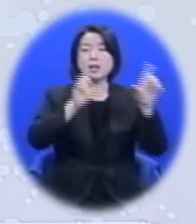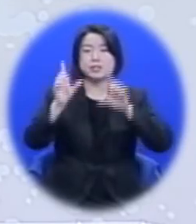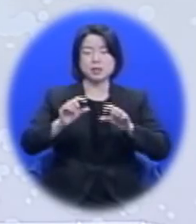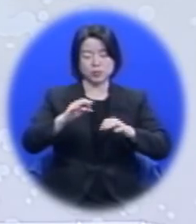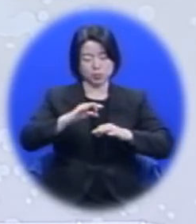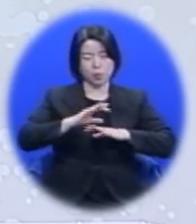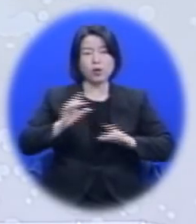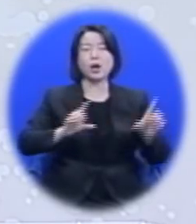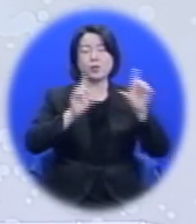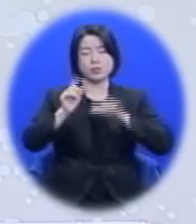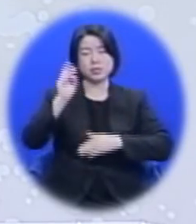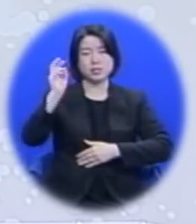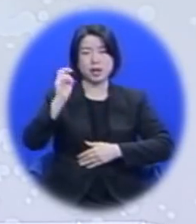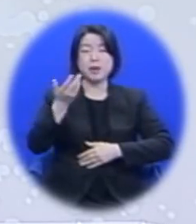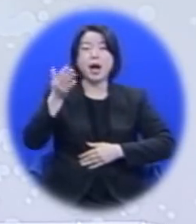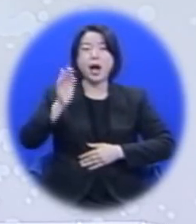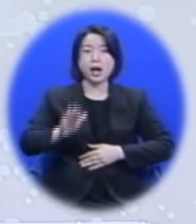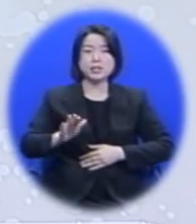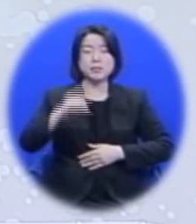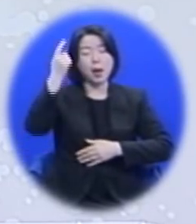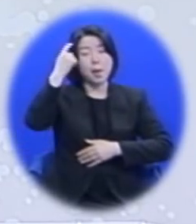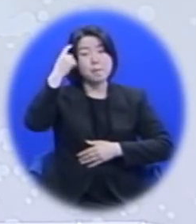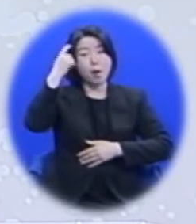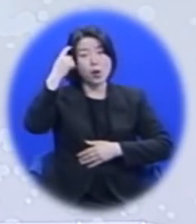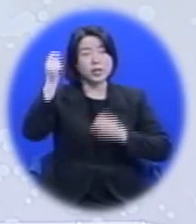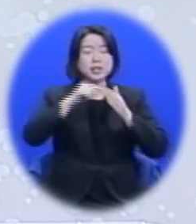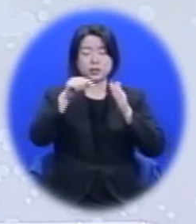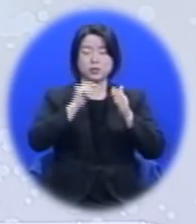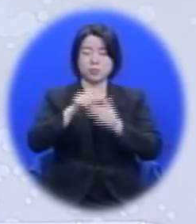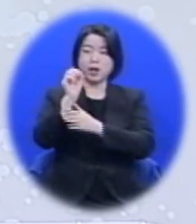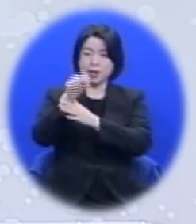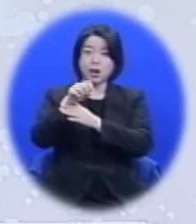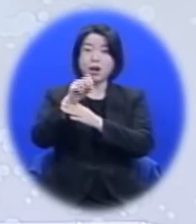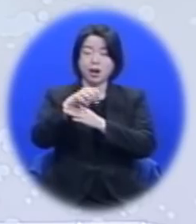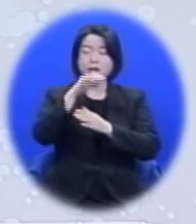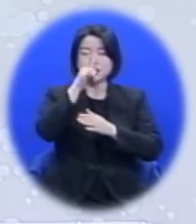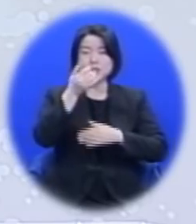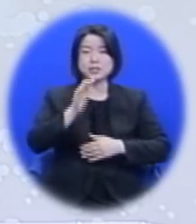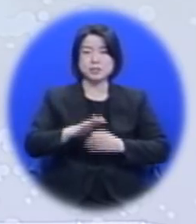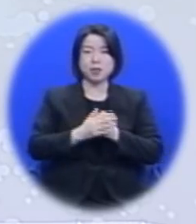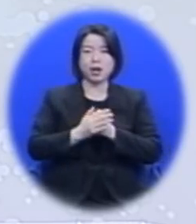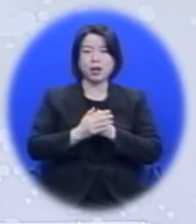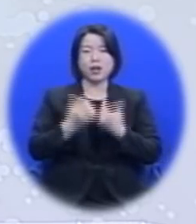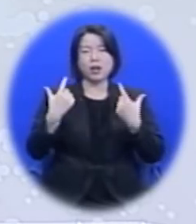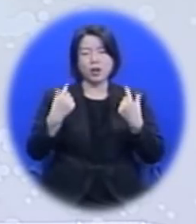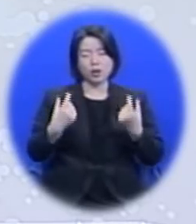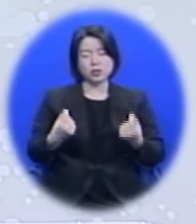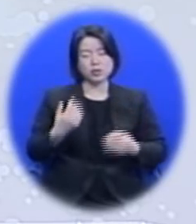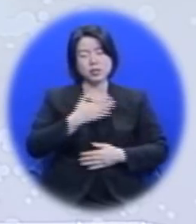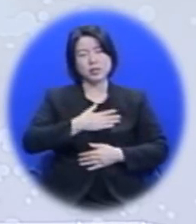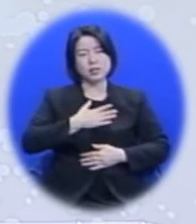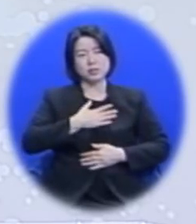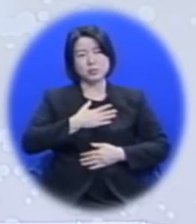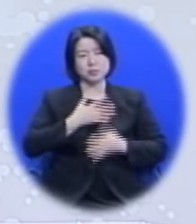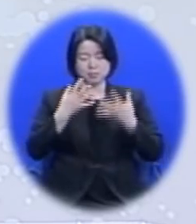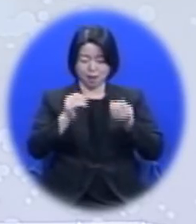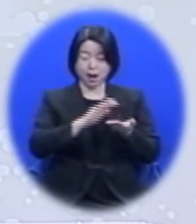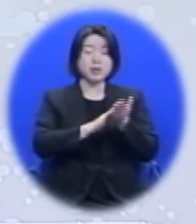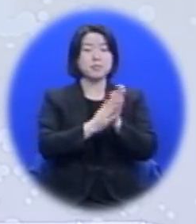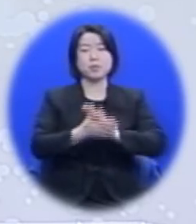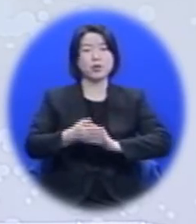삶이야. 그렇지만 머리로는 끄덕거려지지만 여전히 가슴은 뭐 별로 변화가